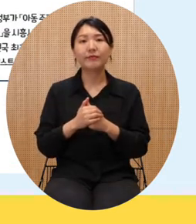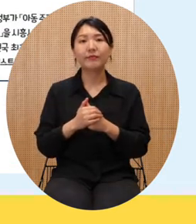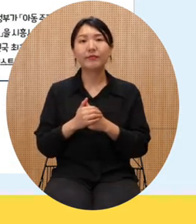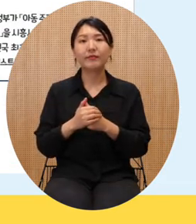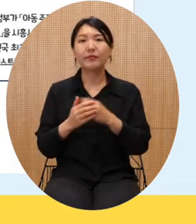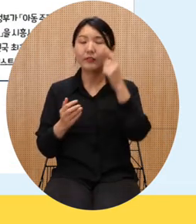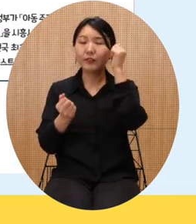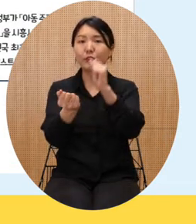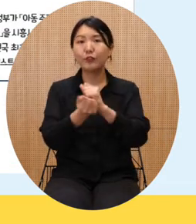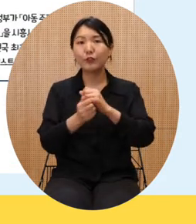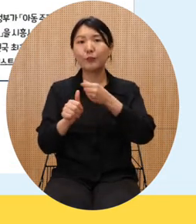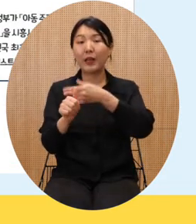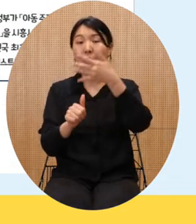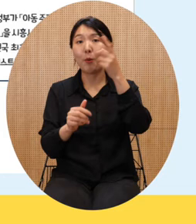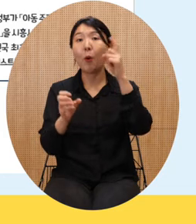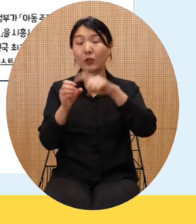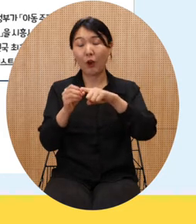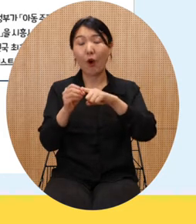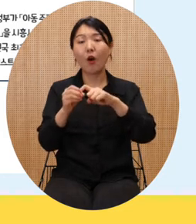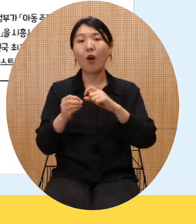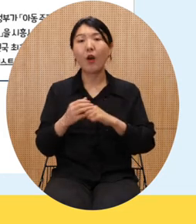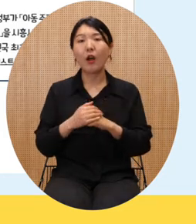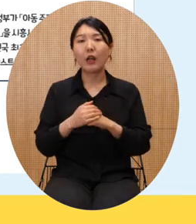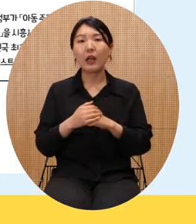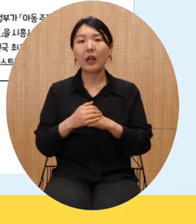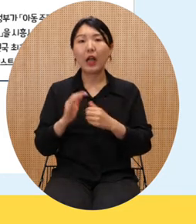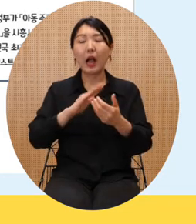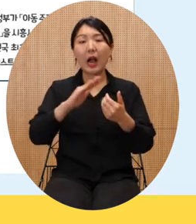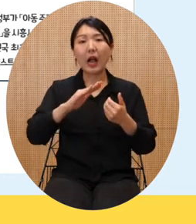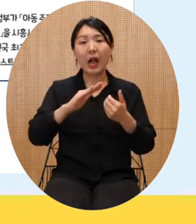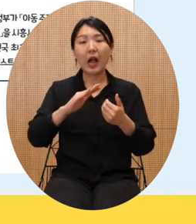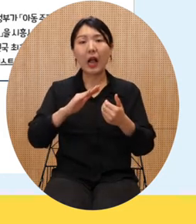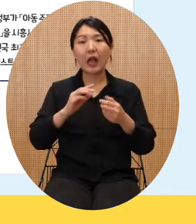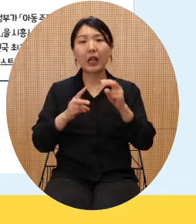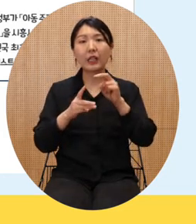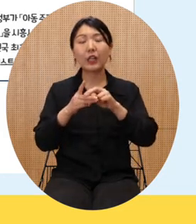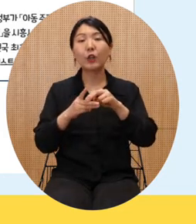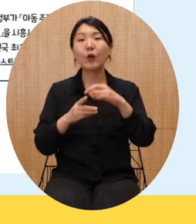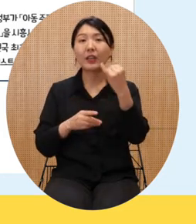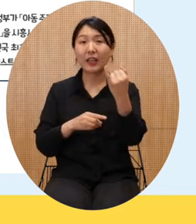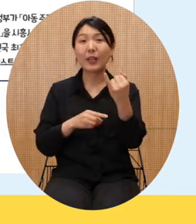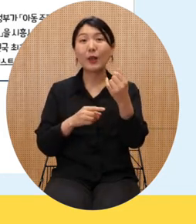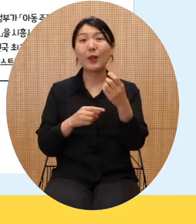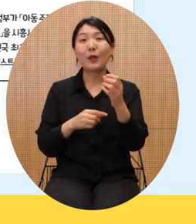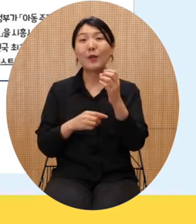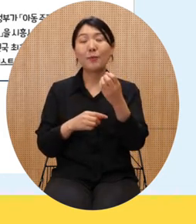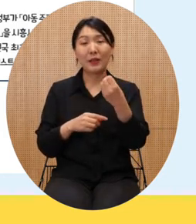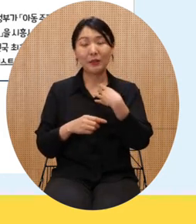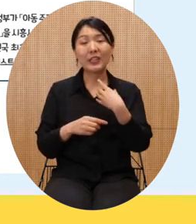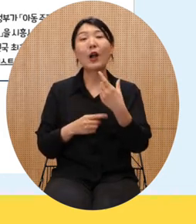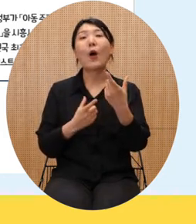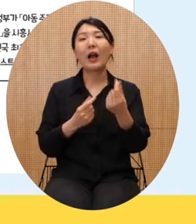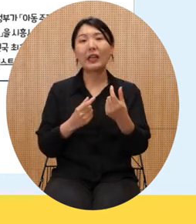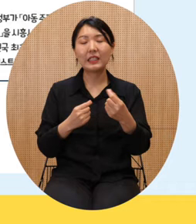네. 그 연구 배경과 목적은 아까 그 김세당 센터장님께서도 말해 주셨지만,